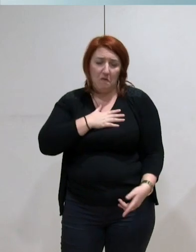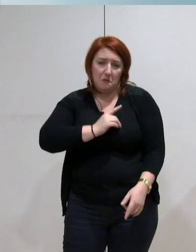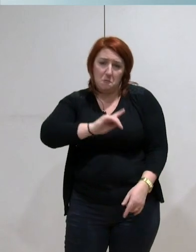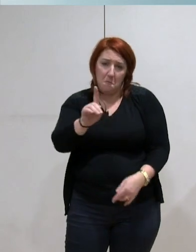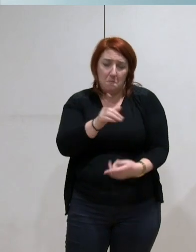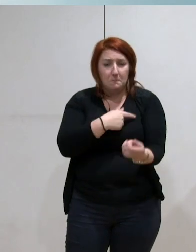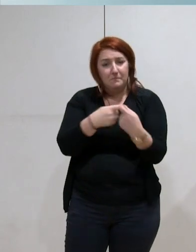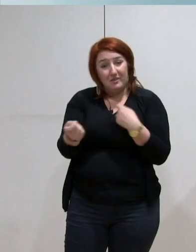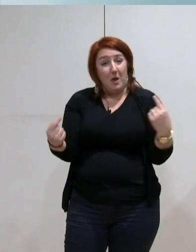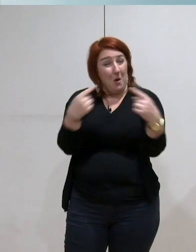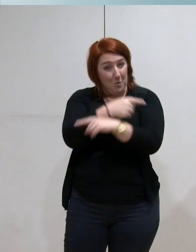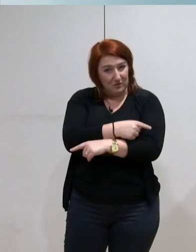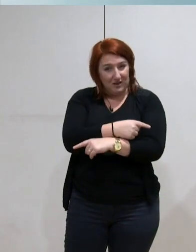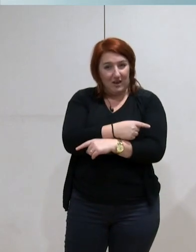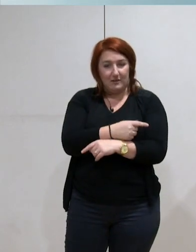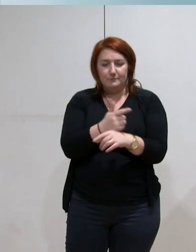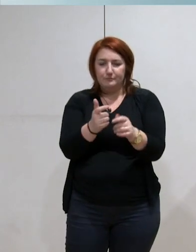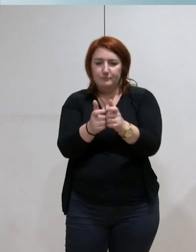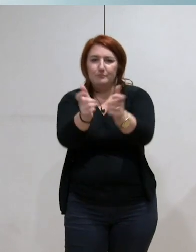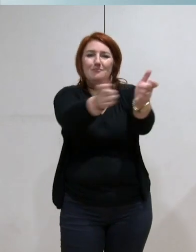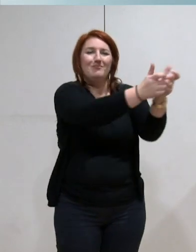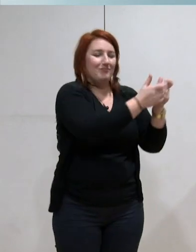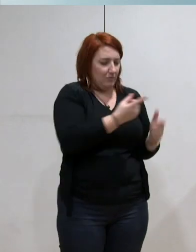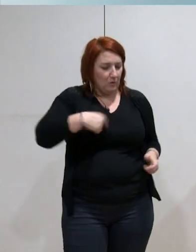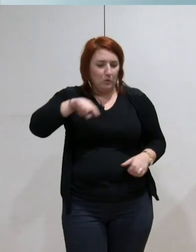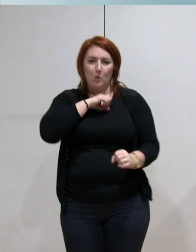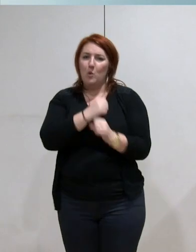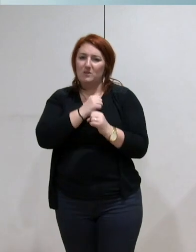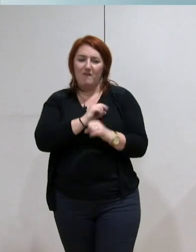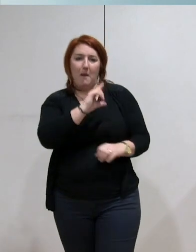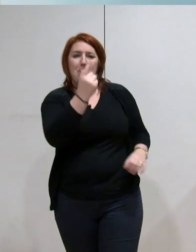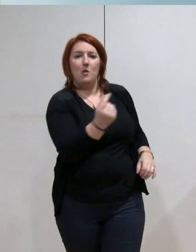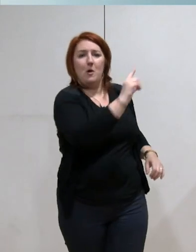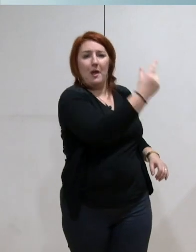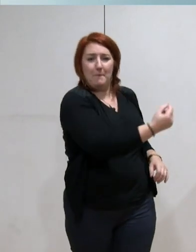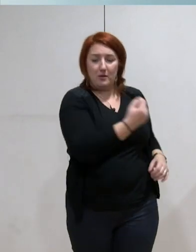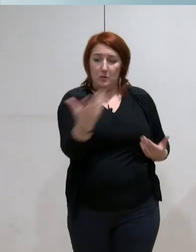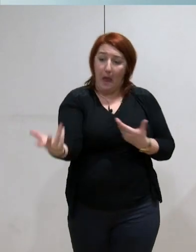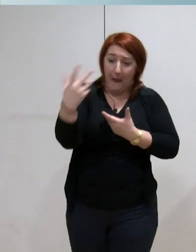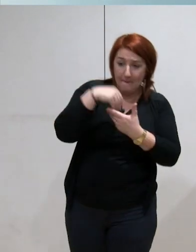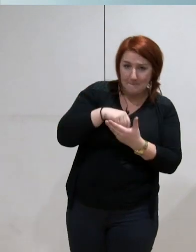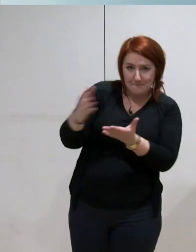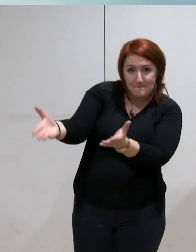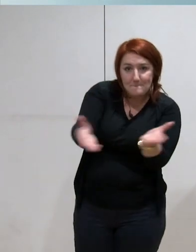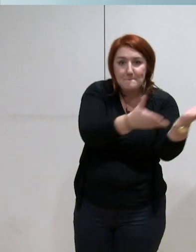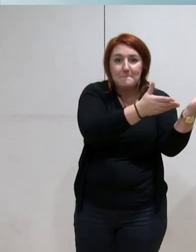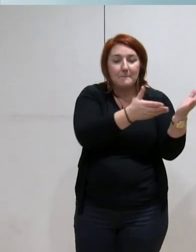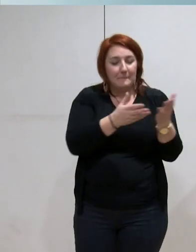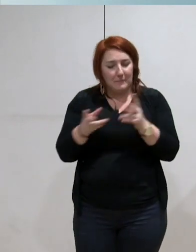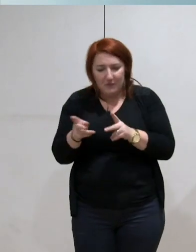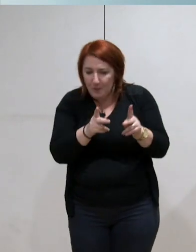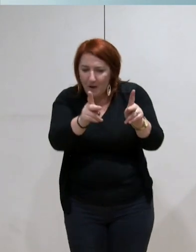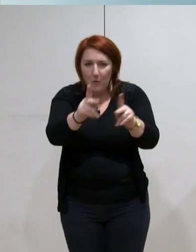l'inscrire avec les différents organismes avec lesquels nous travaillons dans un parcours professionnel construit avec des emplois